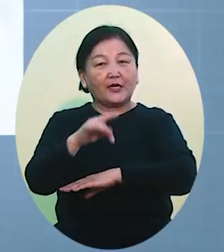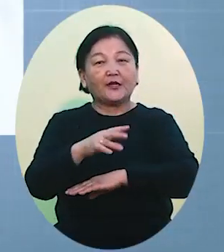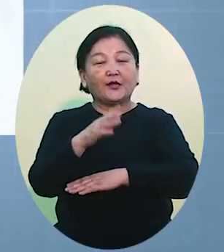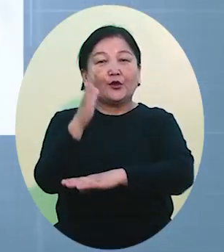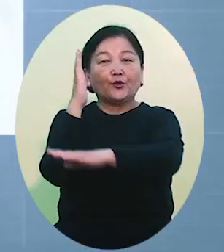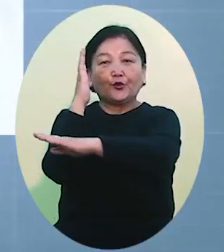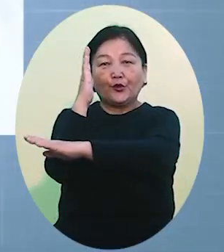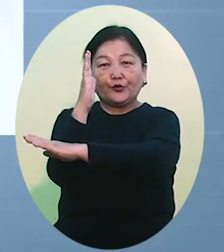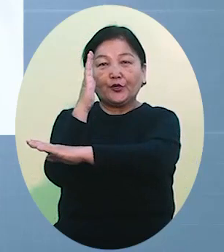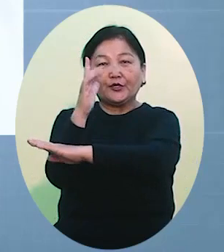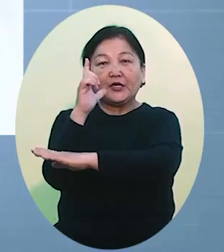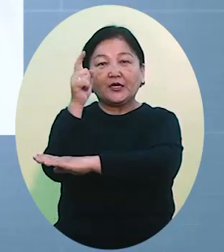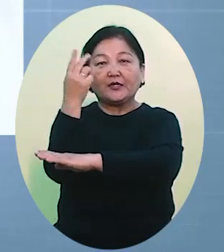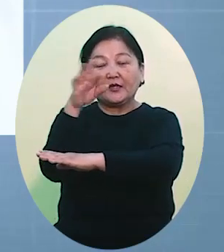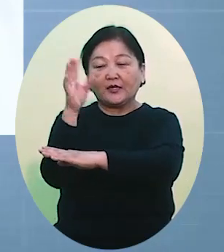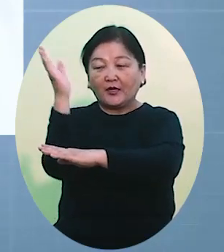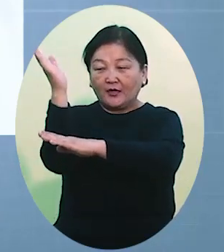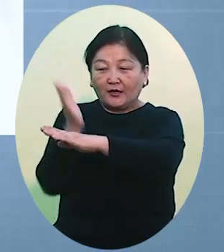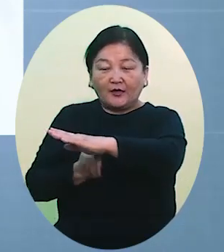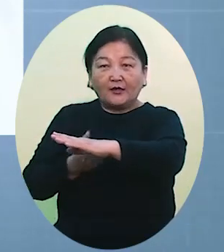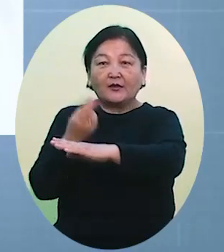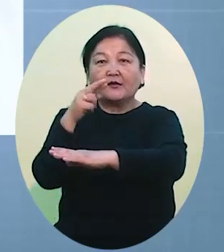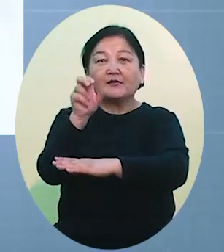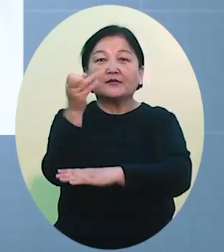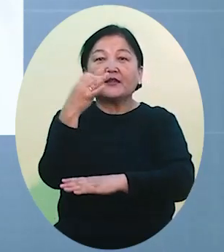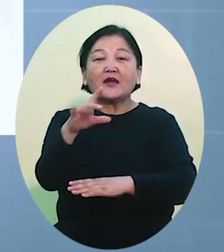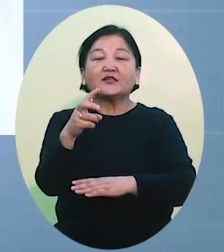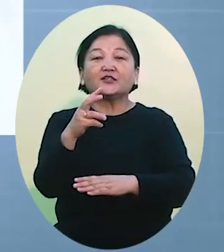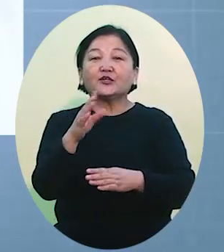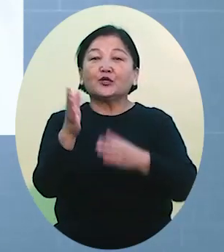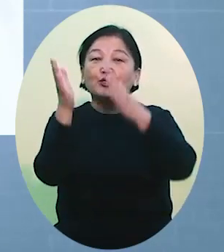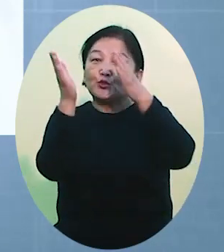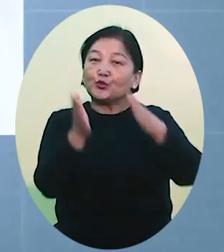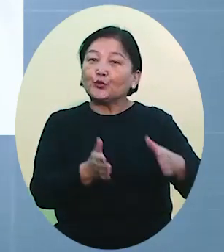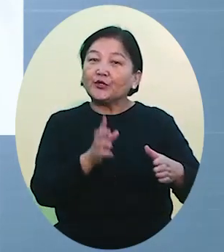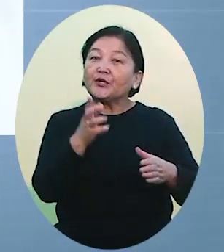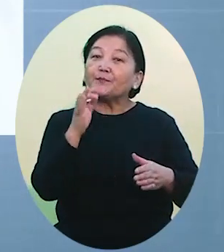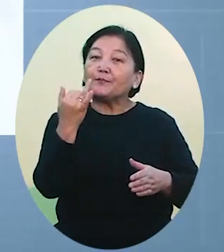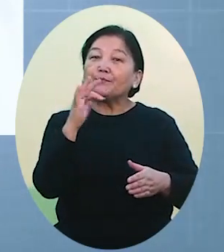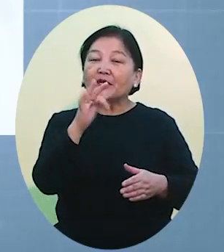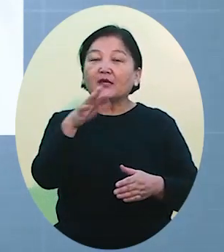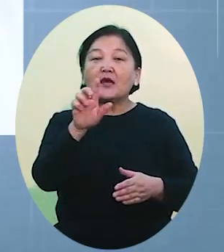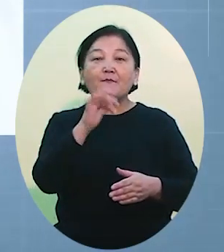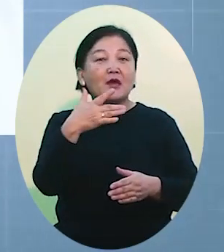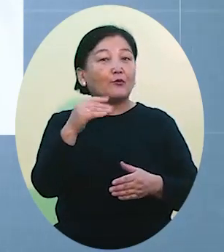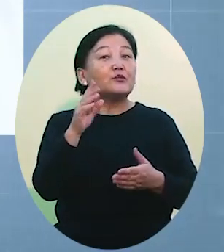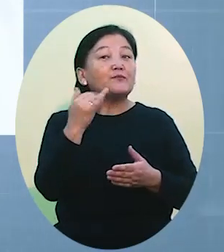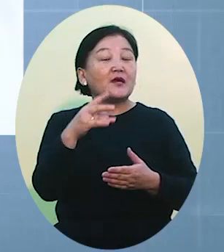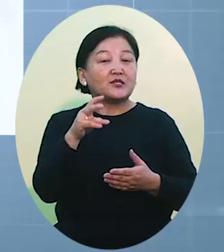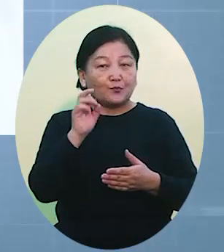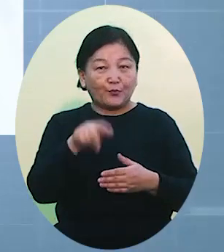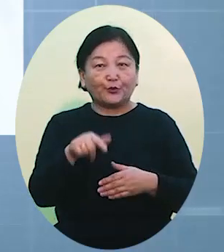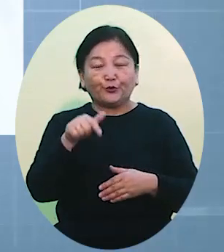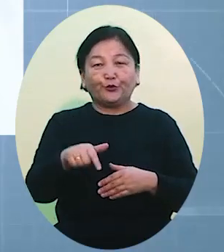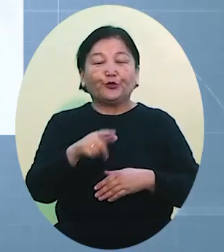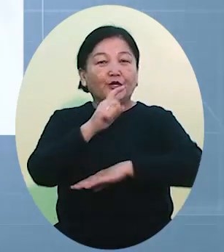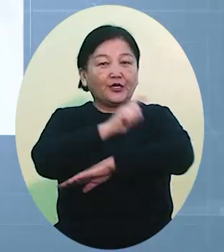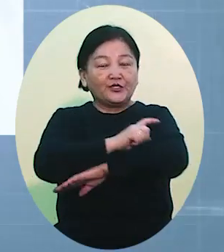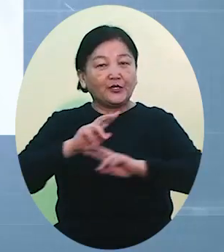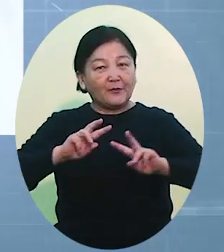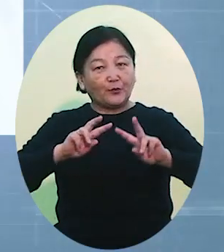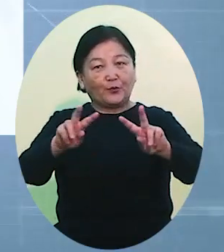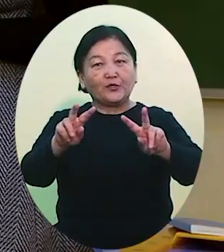дайрсан шулууныг бид нар 6 дугаар ангид байгуулж сурж байсан байна. Тэгвэл энэ дээр энэ ойлголт дээр төшөглөөд өнөөдрийнхөө хичээлийг үргэлжлүүлж